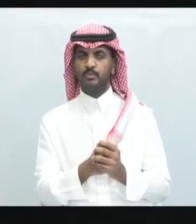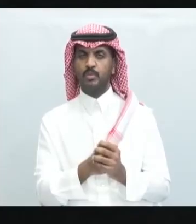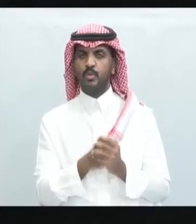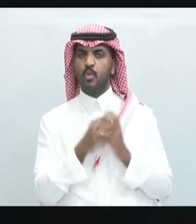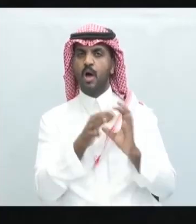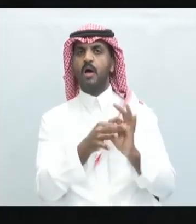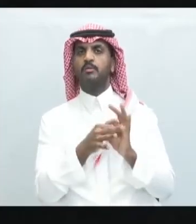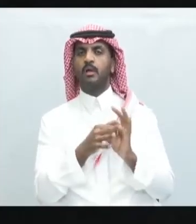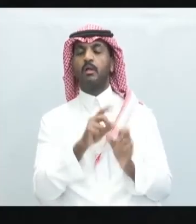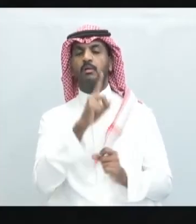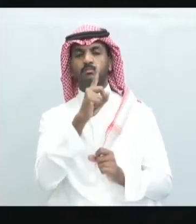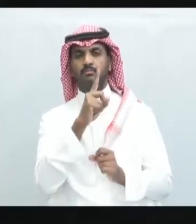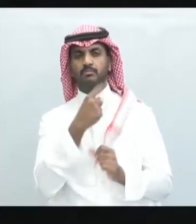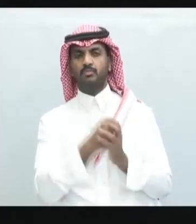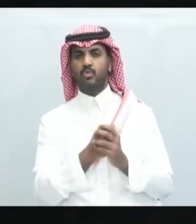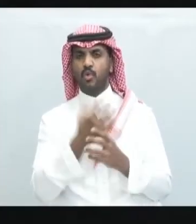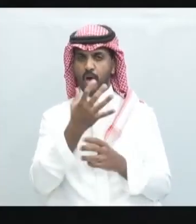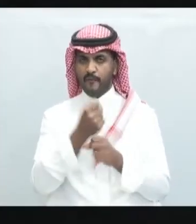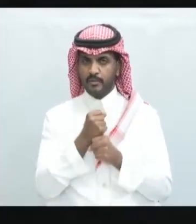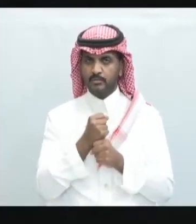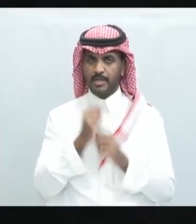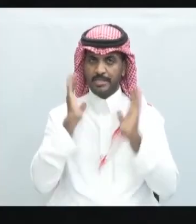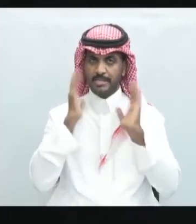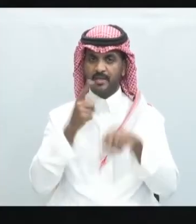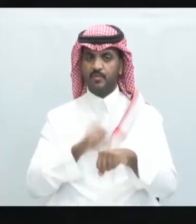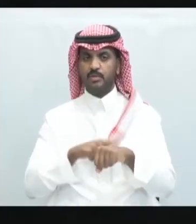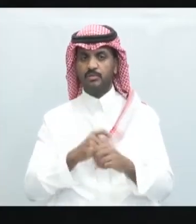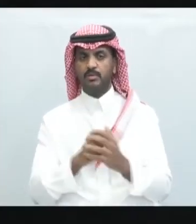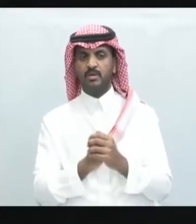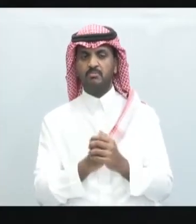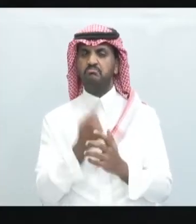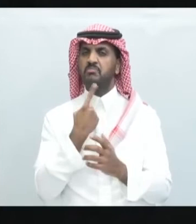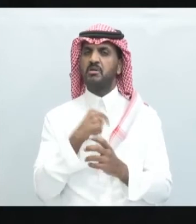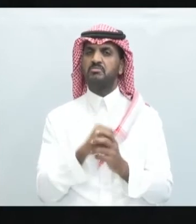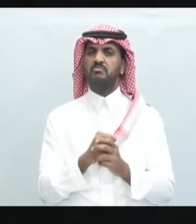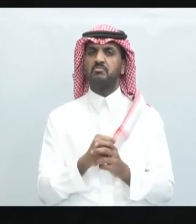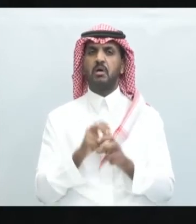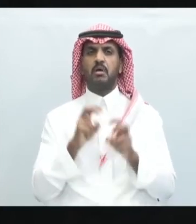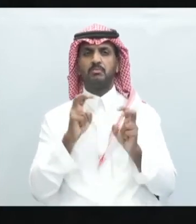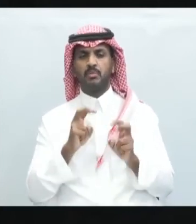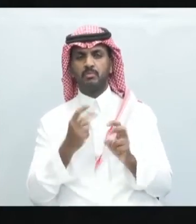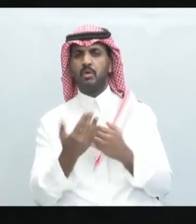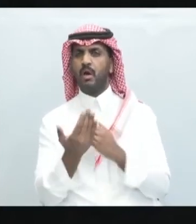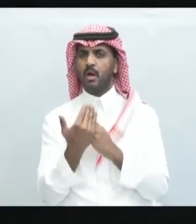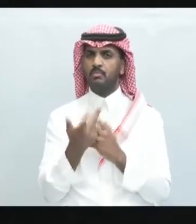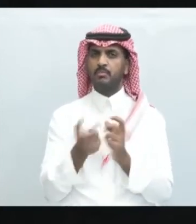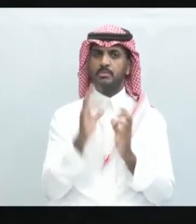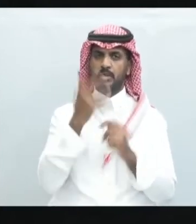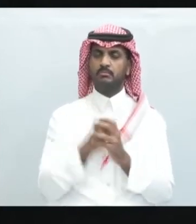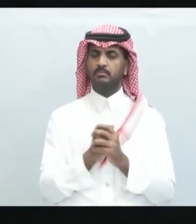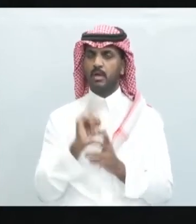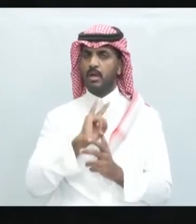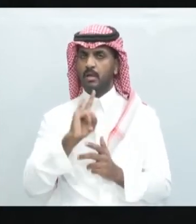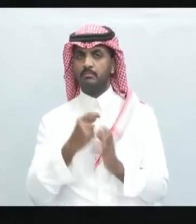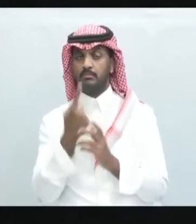احافظ على اداء الصلاه في وقتها لا يحتاج ان ننتظر احد يذكرنا بالصلاه بل نحن من